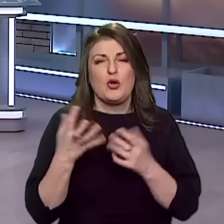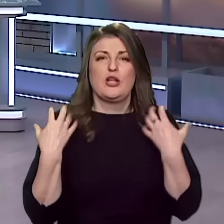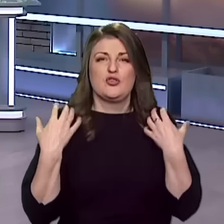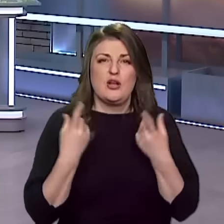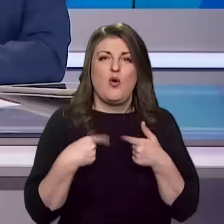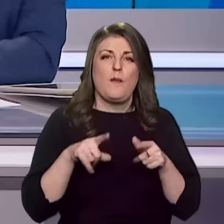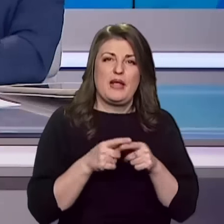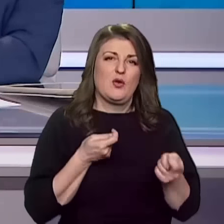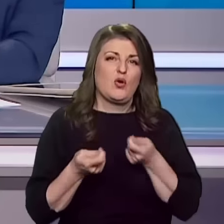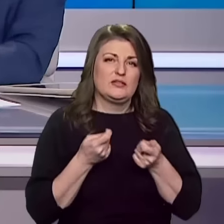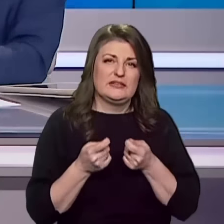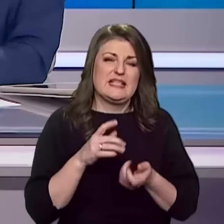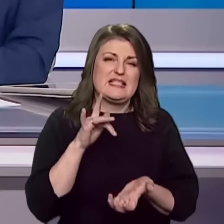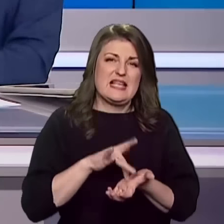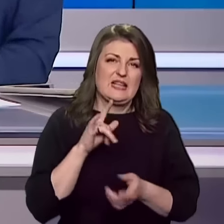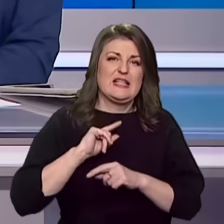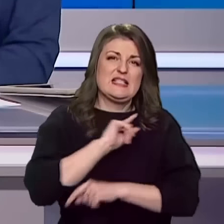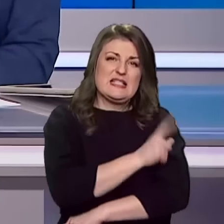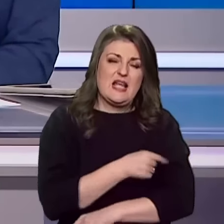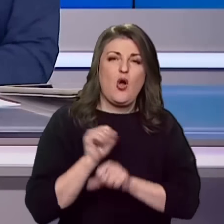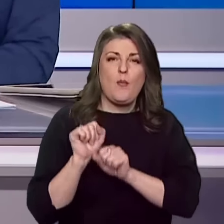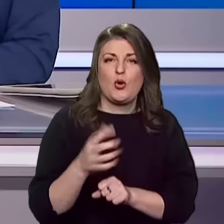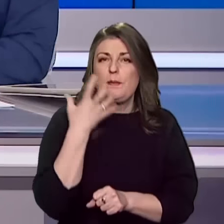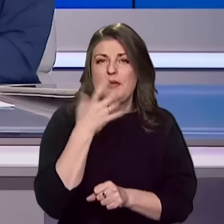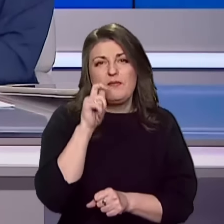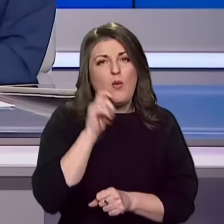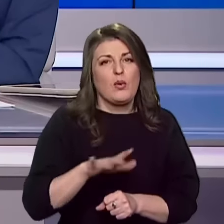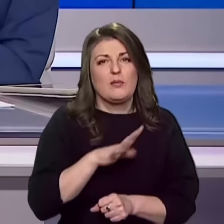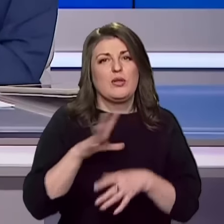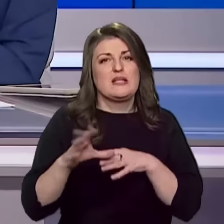начальниця об'єднаного координаційного прес-центру Сил оборони Півдня України, була з нами на зв'язку.